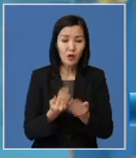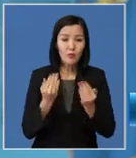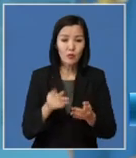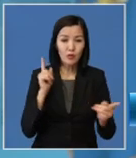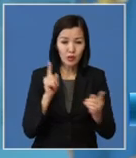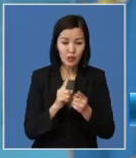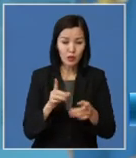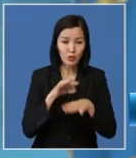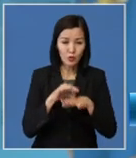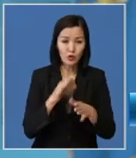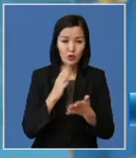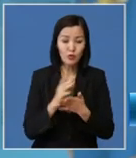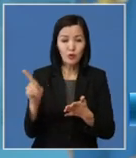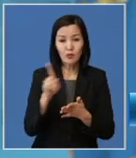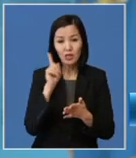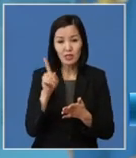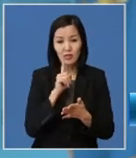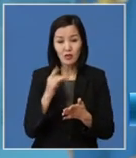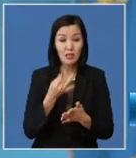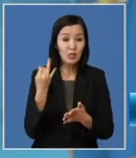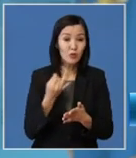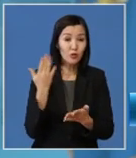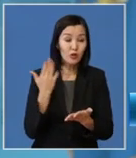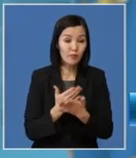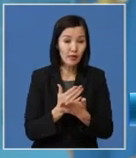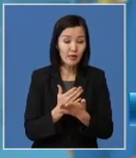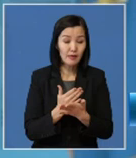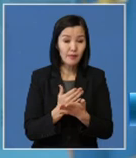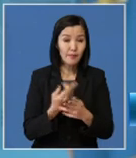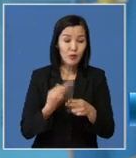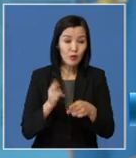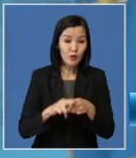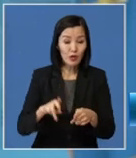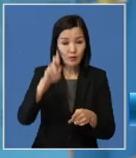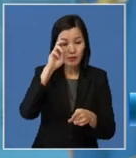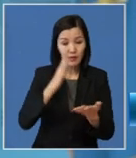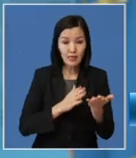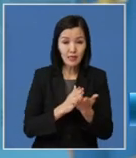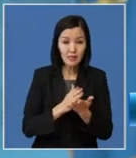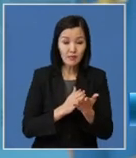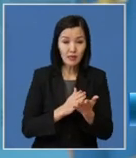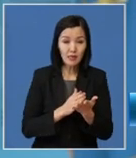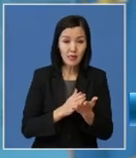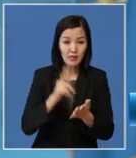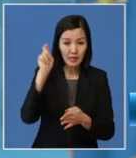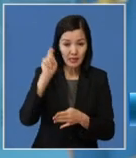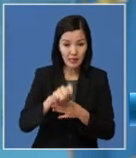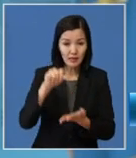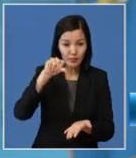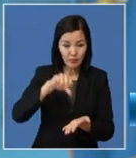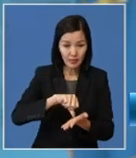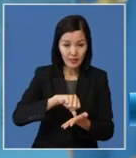кездесуіміз. Жастар жағынан үлкен қызығушылық бар. Өйткені мемлекеттік қызметке келген азаматтар,